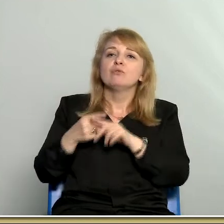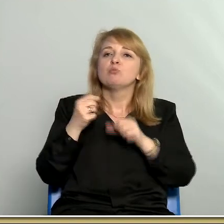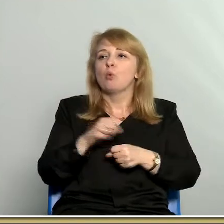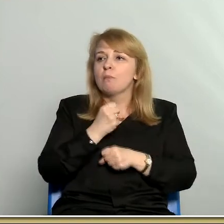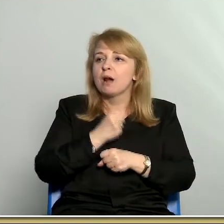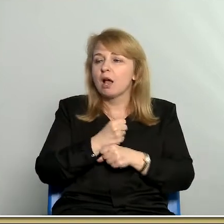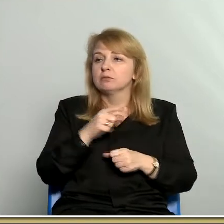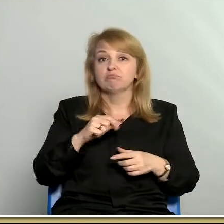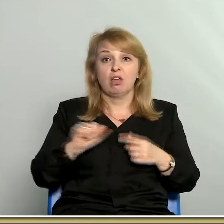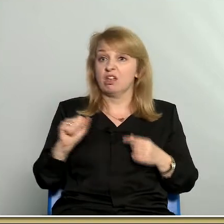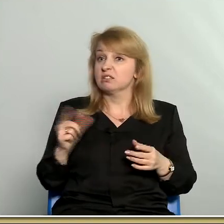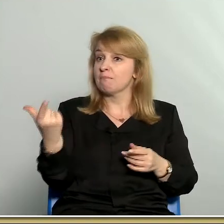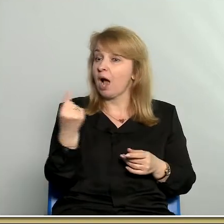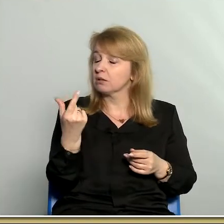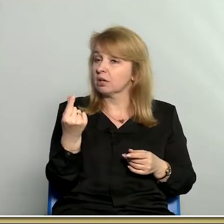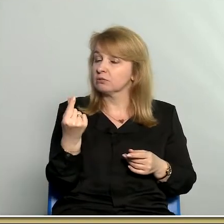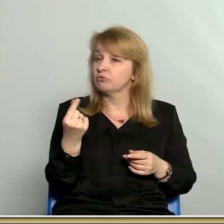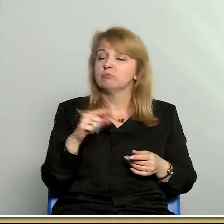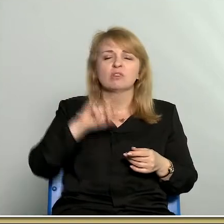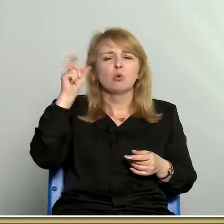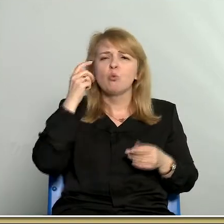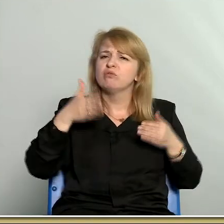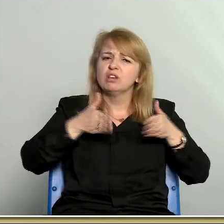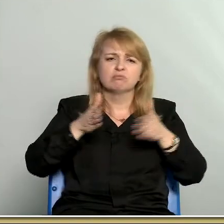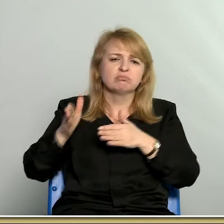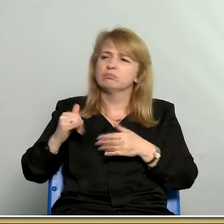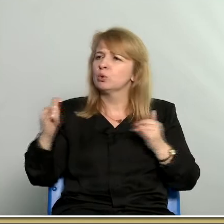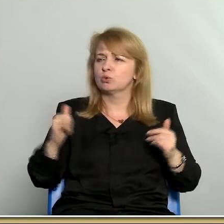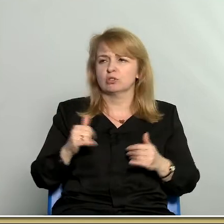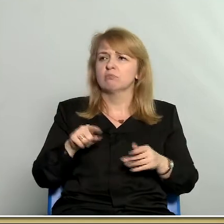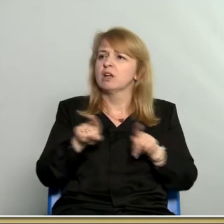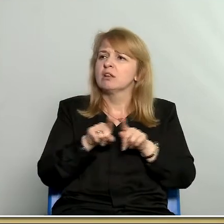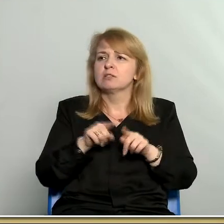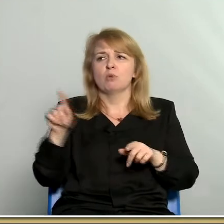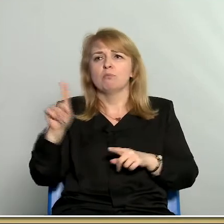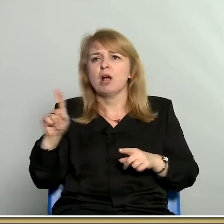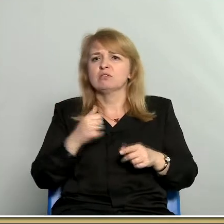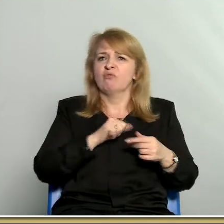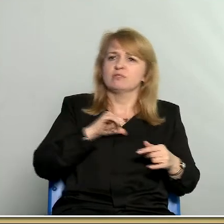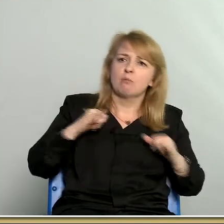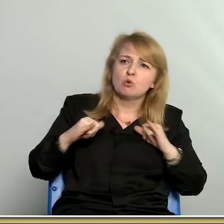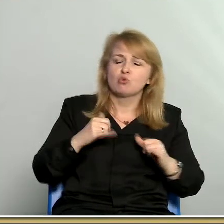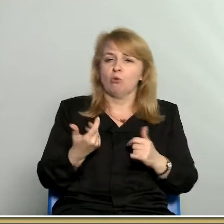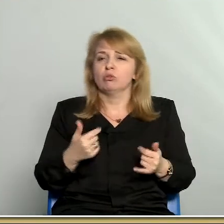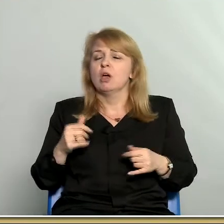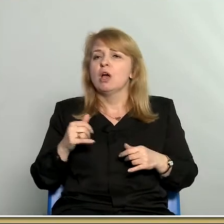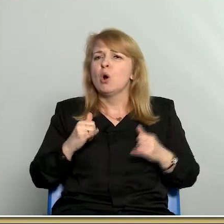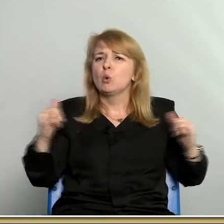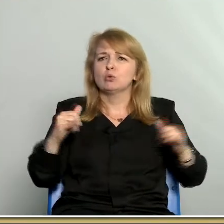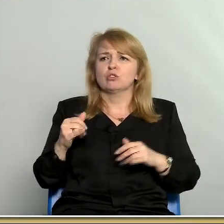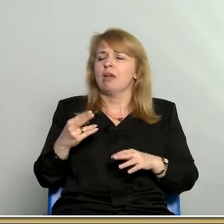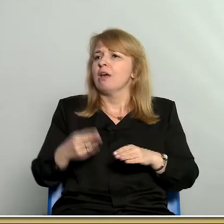dofinansowania i mówimy o partnerstwach i współpracy na wszelkich poziomach i pomiędzy poszczególnymi jednostkami samorządu, i pomiędzy jednostkami